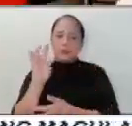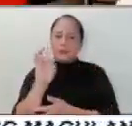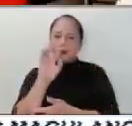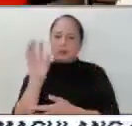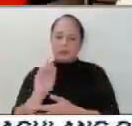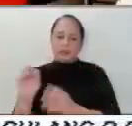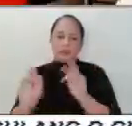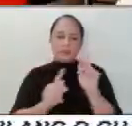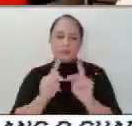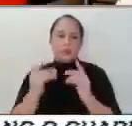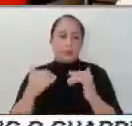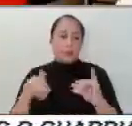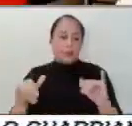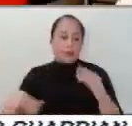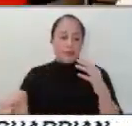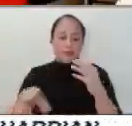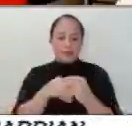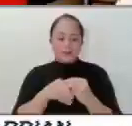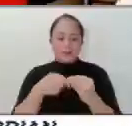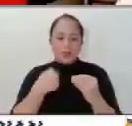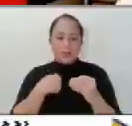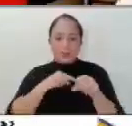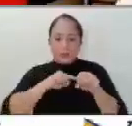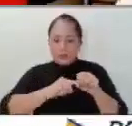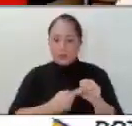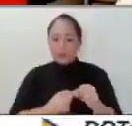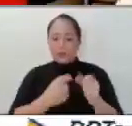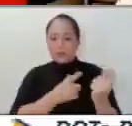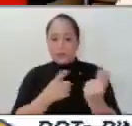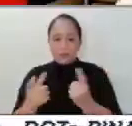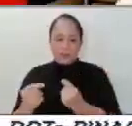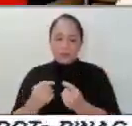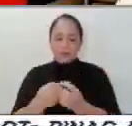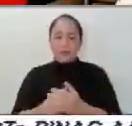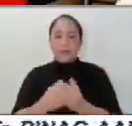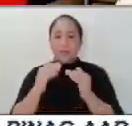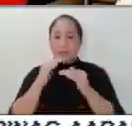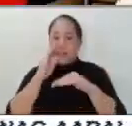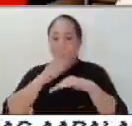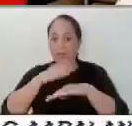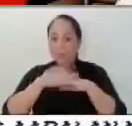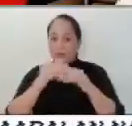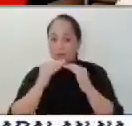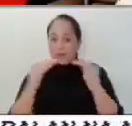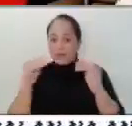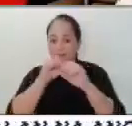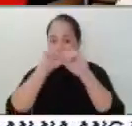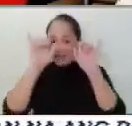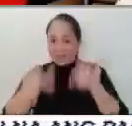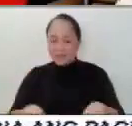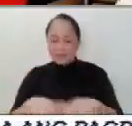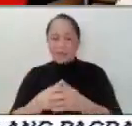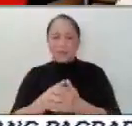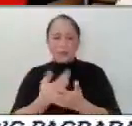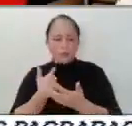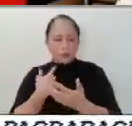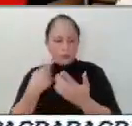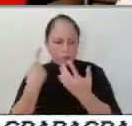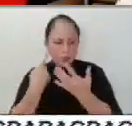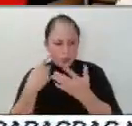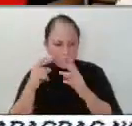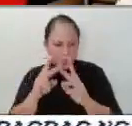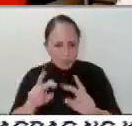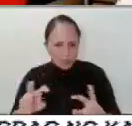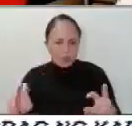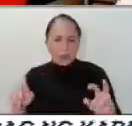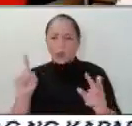are expanding our pilot implementation of the alert level system habang binubusisi pa talaga yung resulta ng